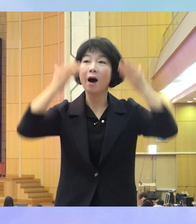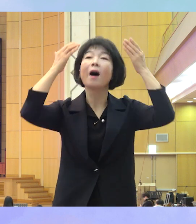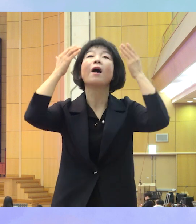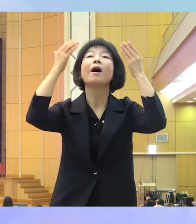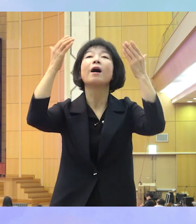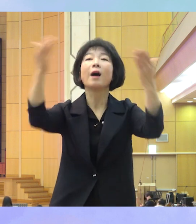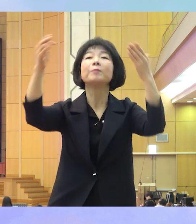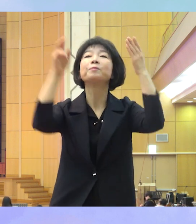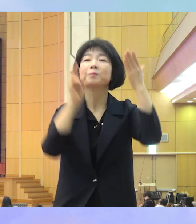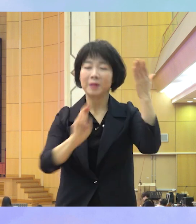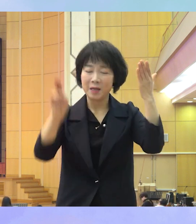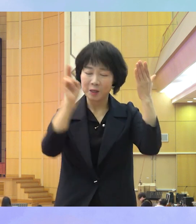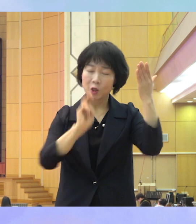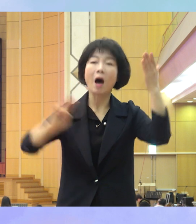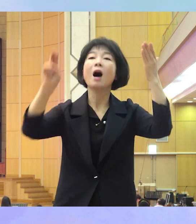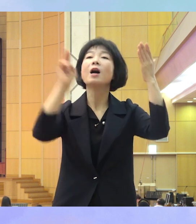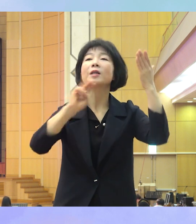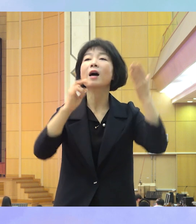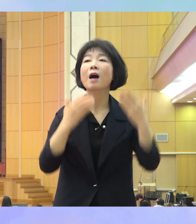예배합니다.